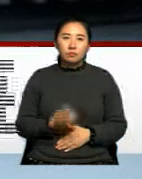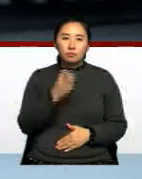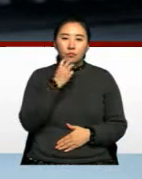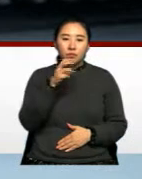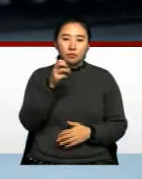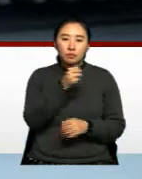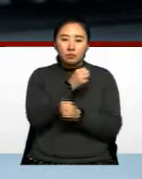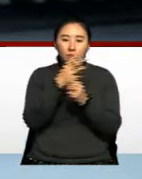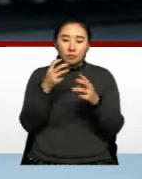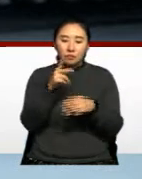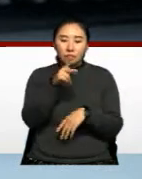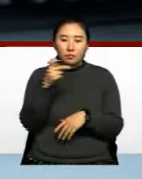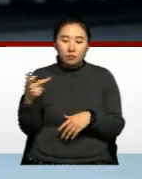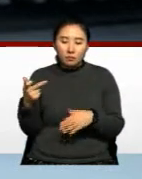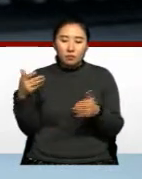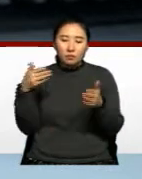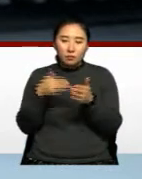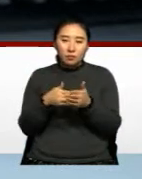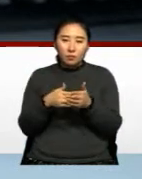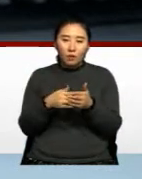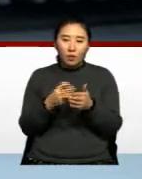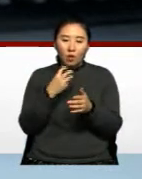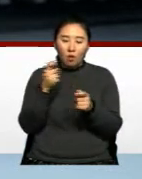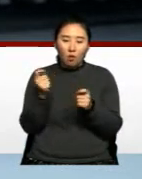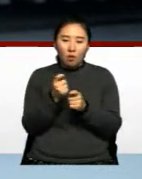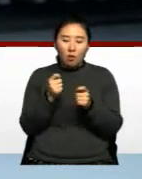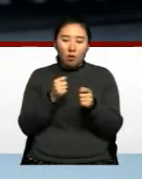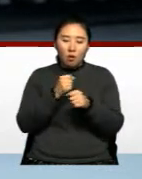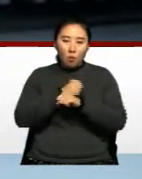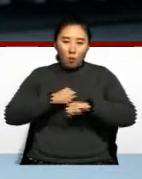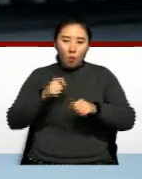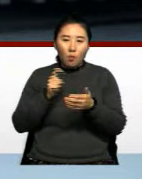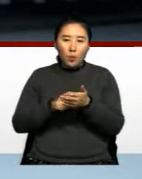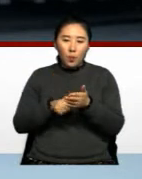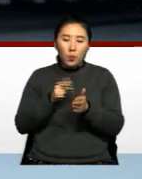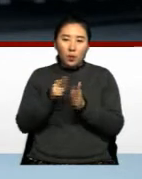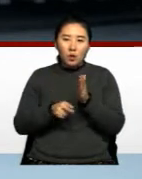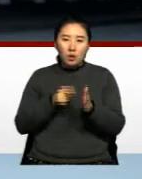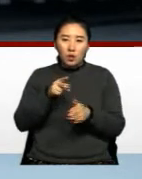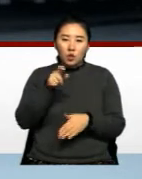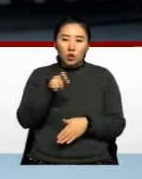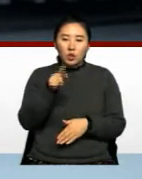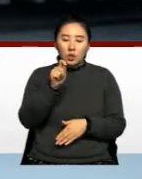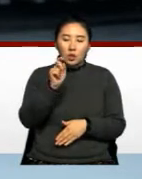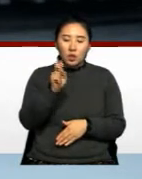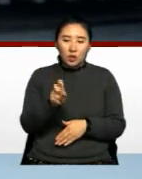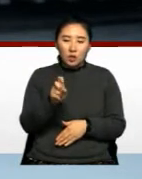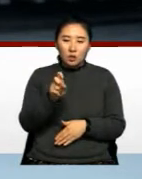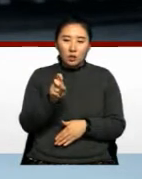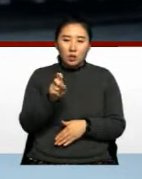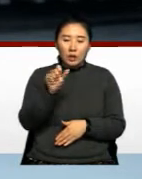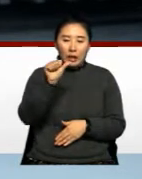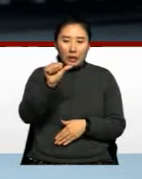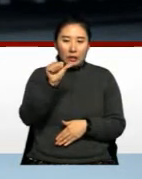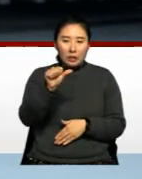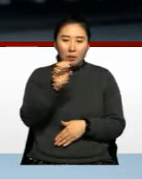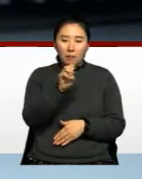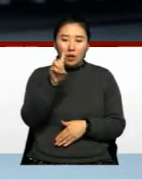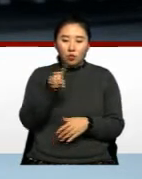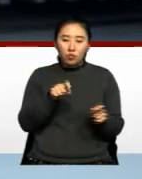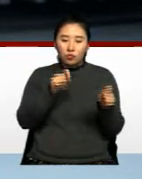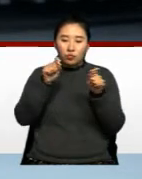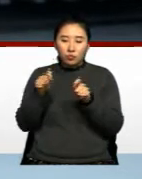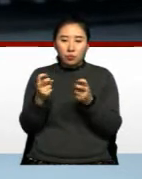서울 삼성에서 일산 킨텍스 를 있는 수도권 광역급행철도 gtx a 노선을 파주운정신도시 까지